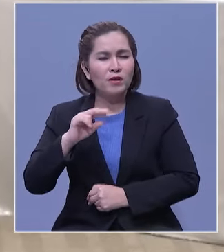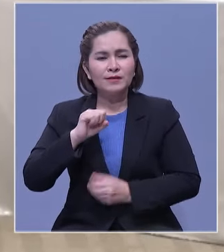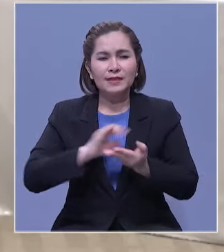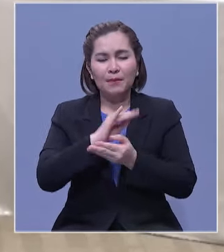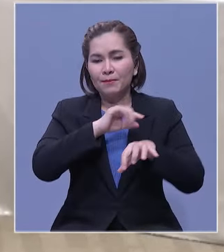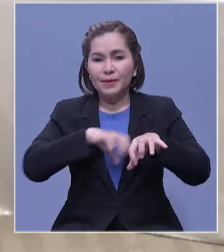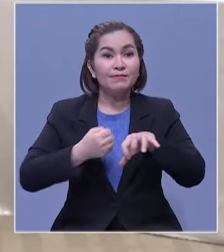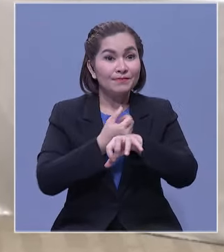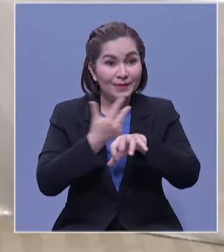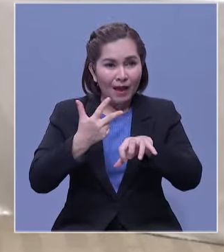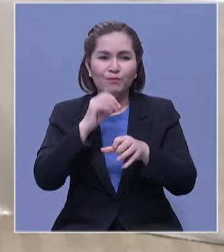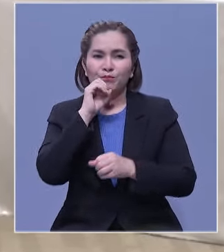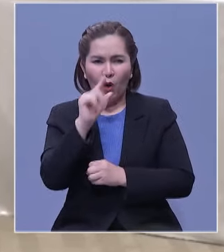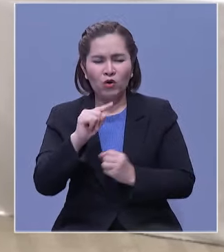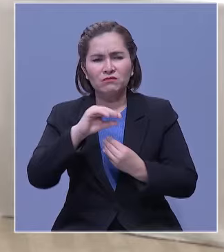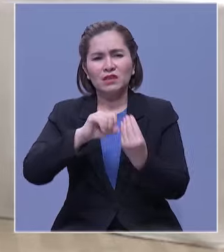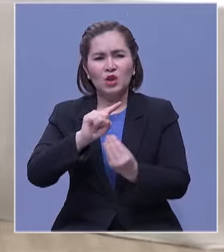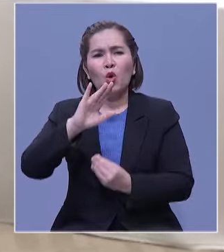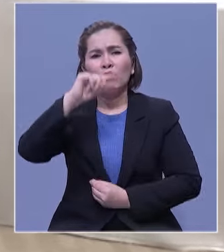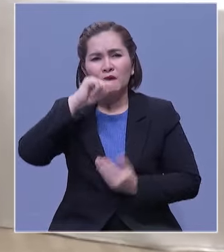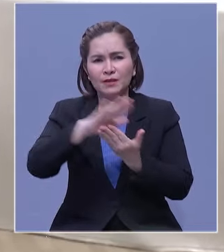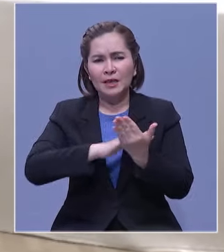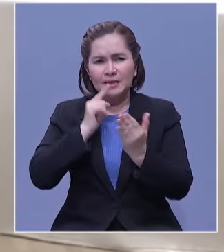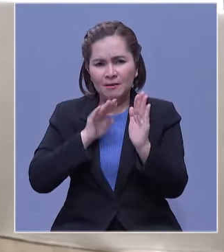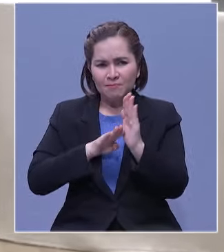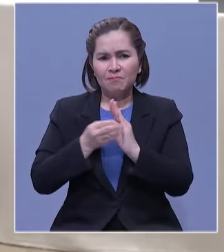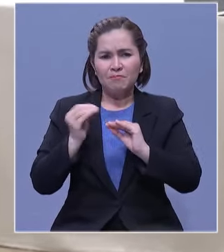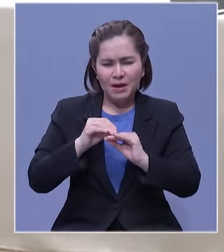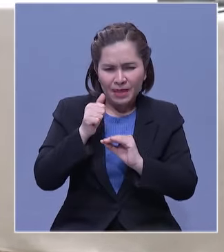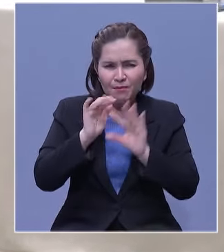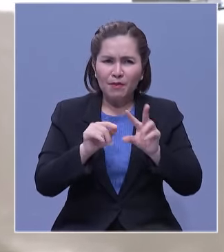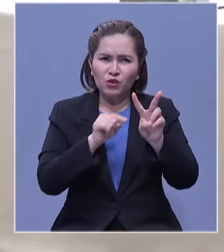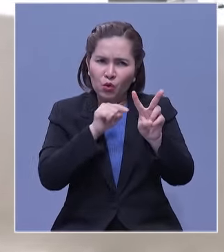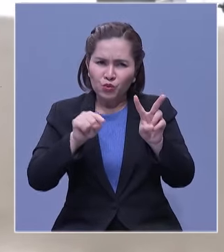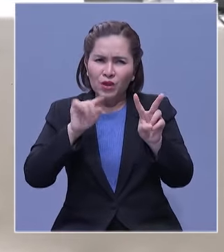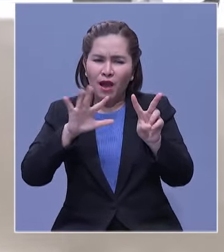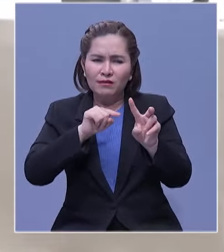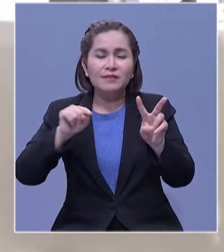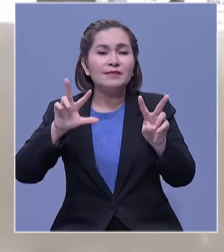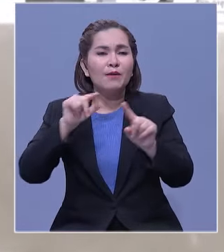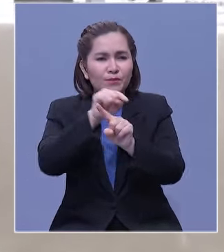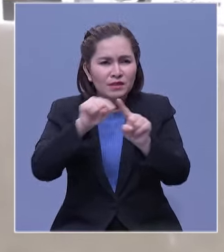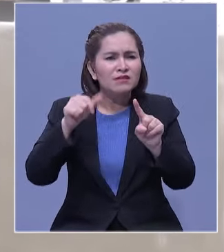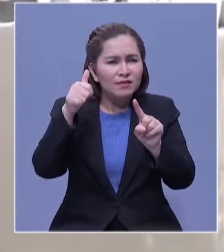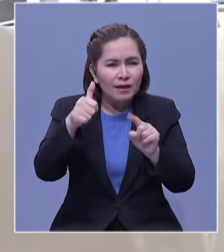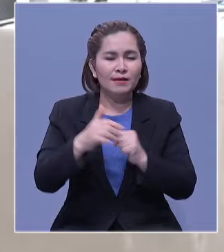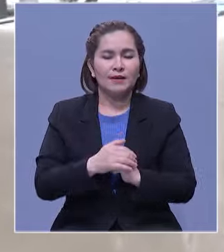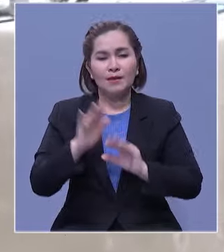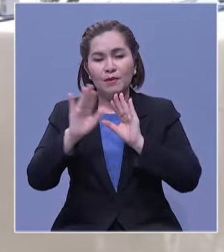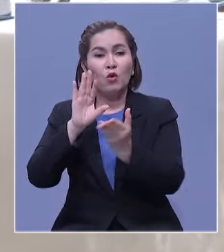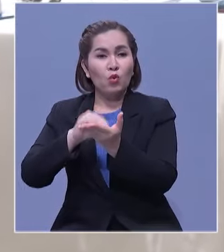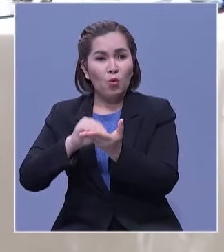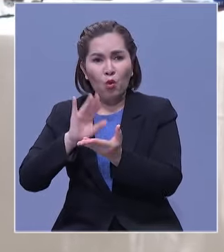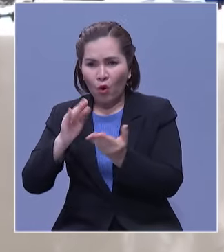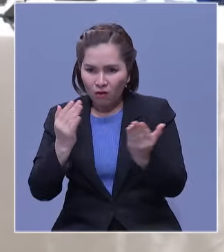แถลงคาดการณ์ว่าเศรษฐกิจของประเทศจะโตได้ที่ 2.5 -3%คือเทียบกับตัวเลขของสสคที่ออก